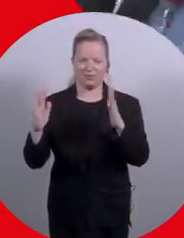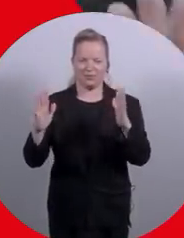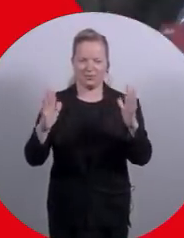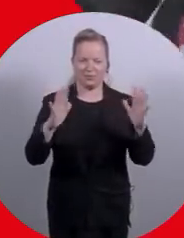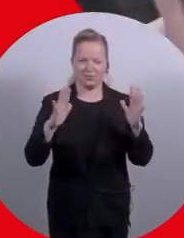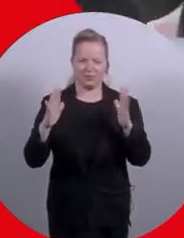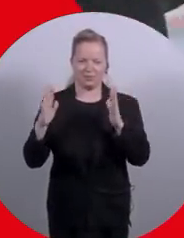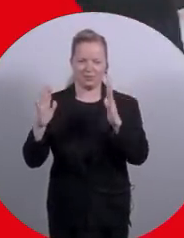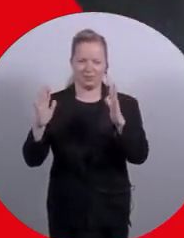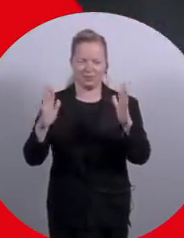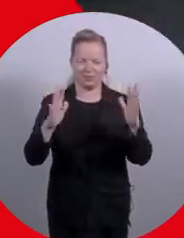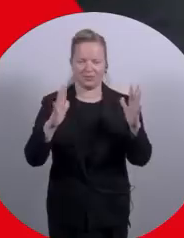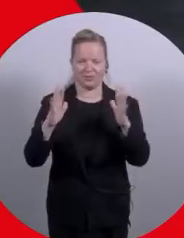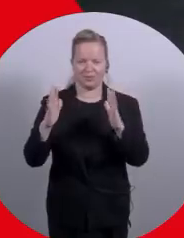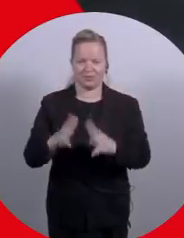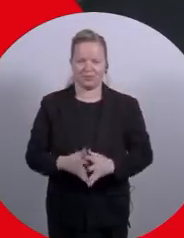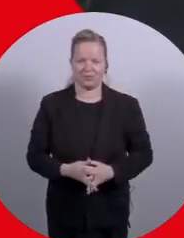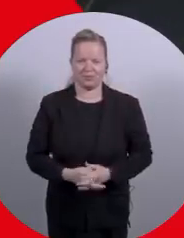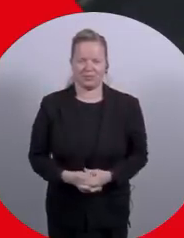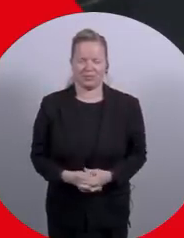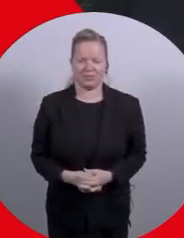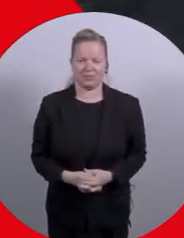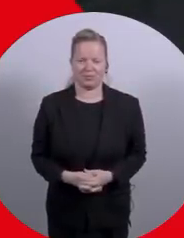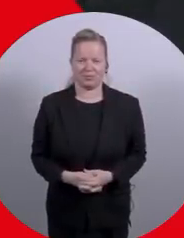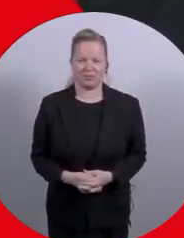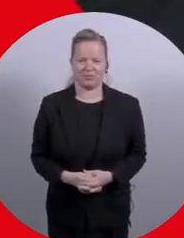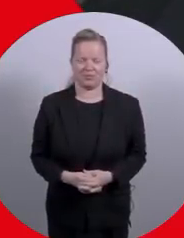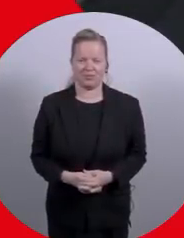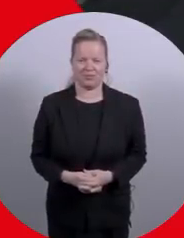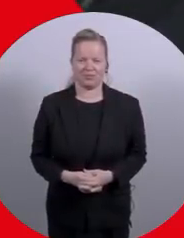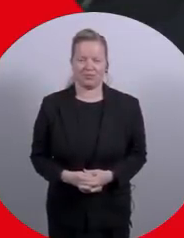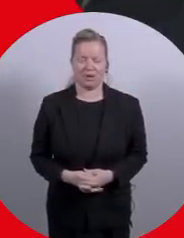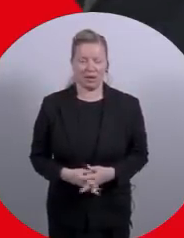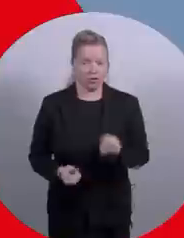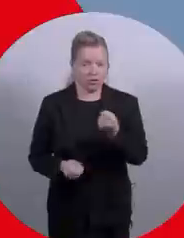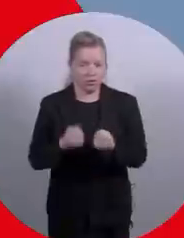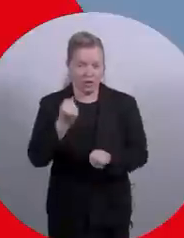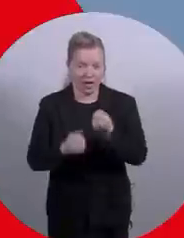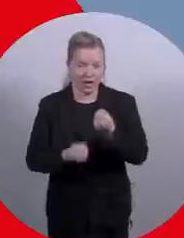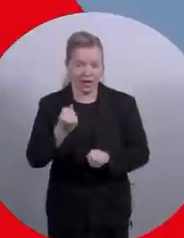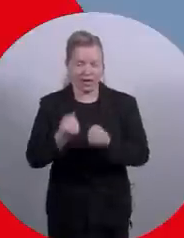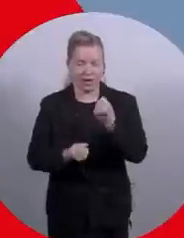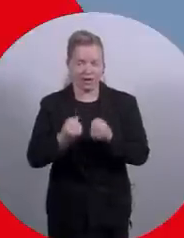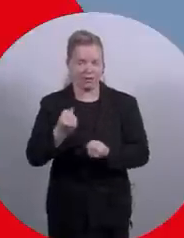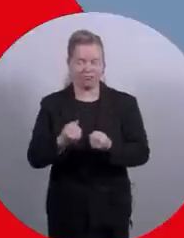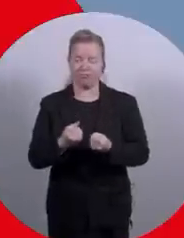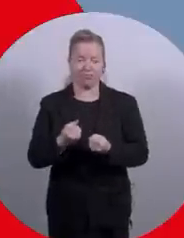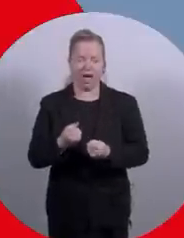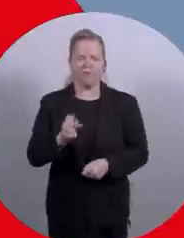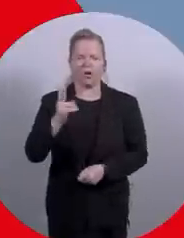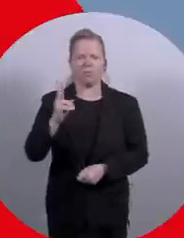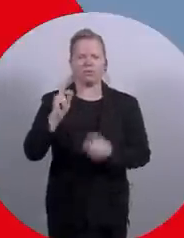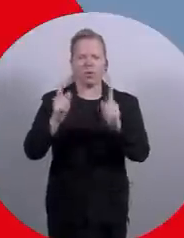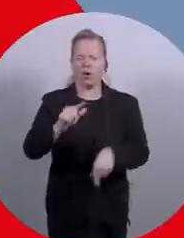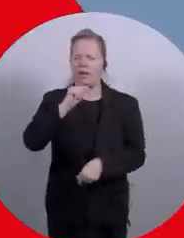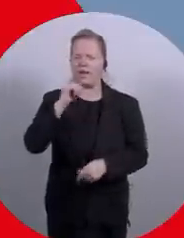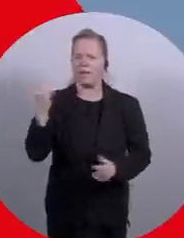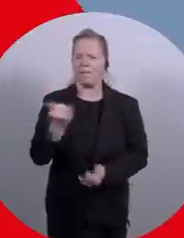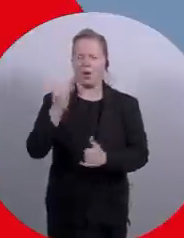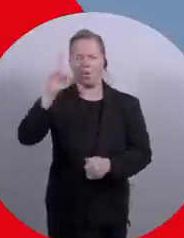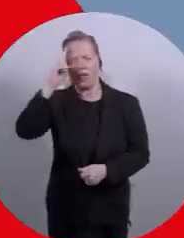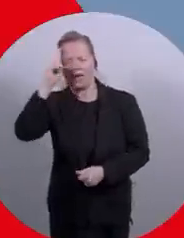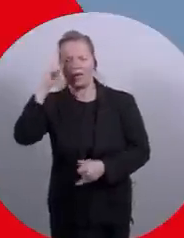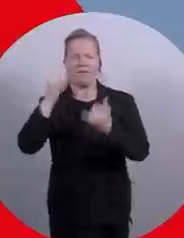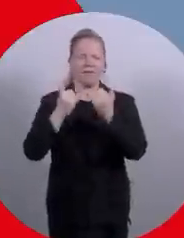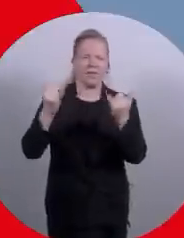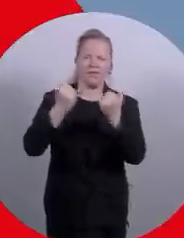wie schwierig wie schwierig mir das sein wenn man sie immer über warum muss immer überlegen eigentlich wie das